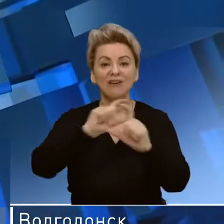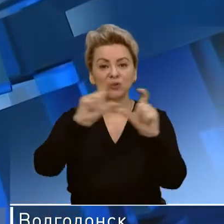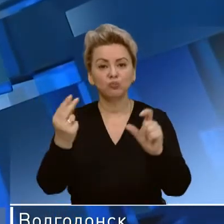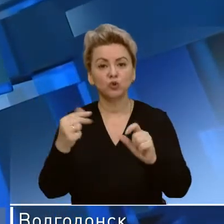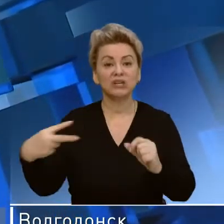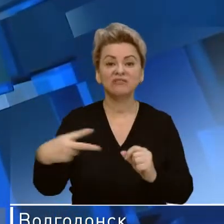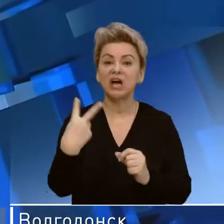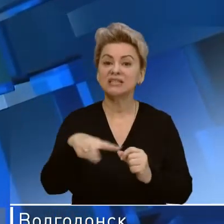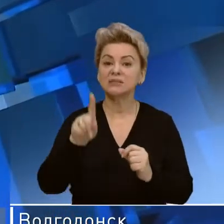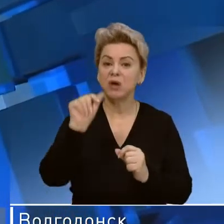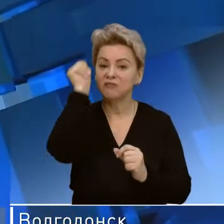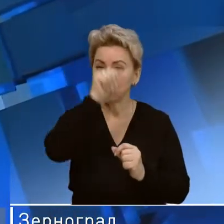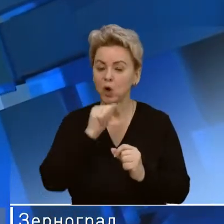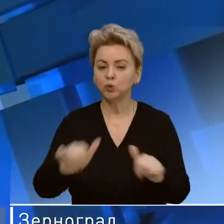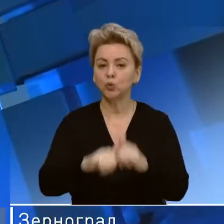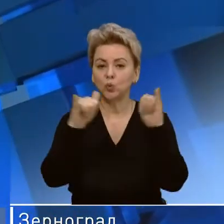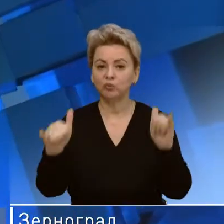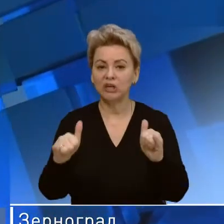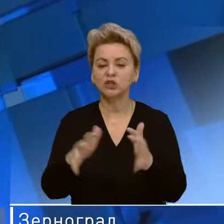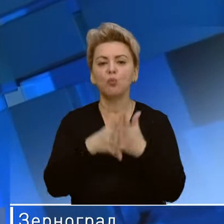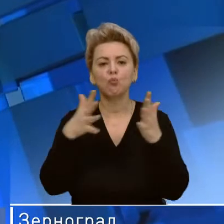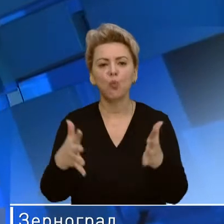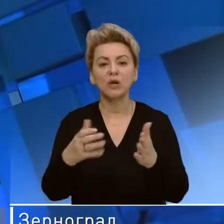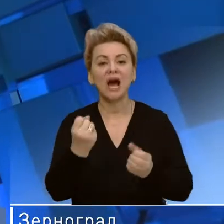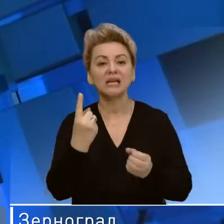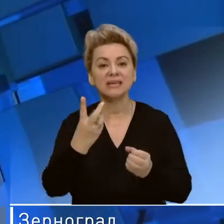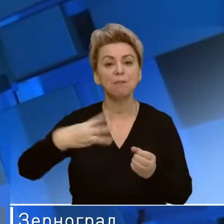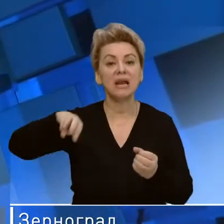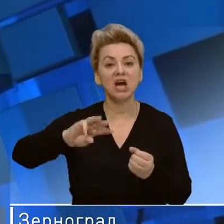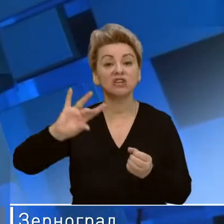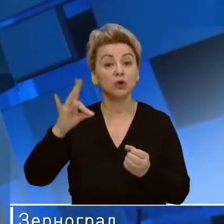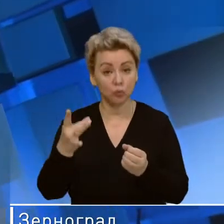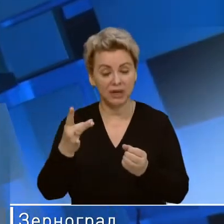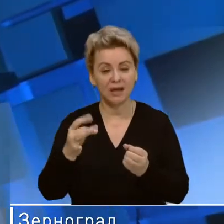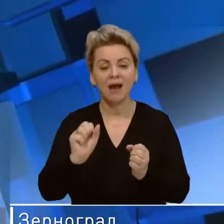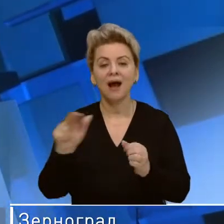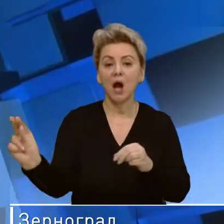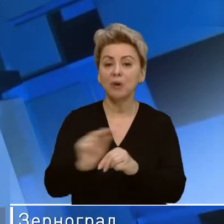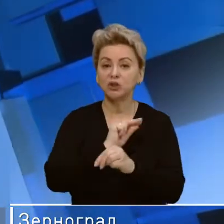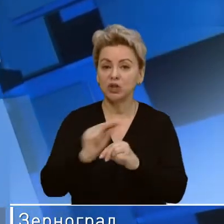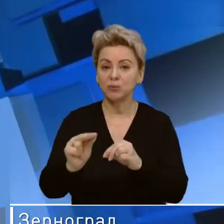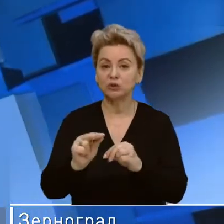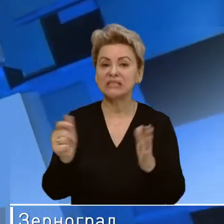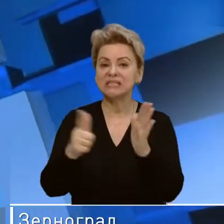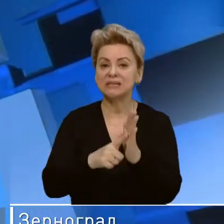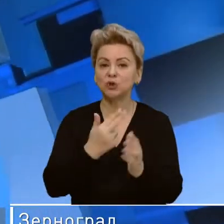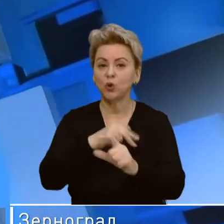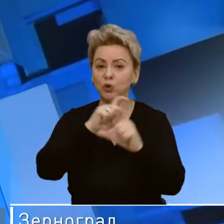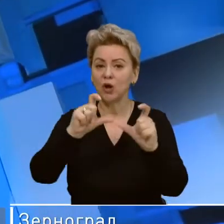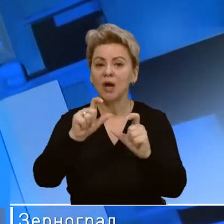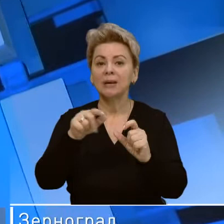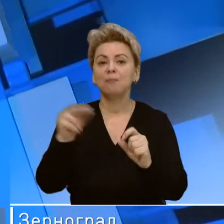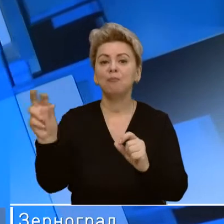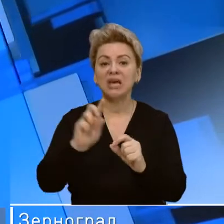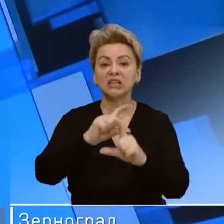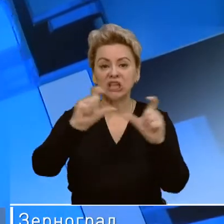бюджета в 2021 году увеличены более чем на 11 миллиардов рублей. Капитально отремонтируют 7-ю гимназию в